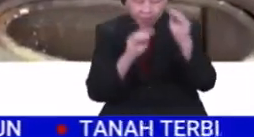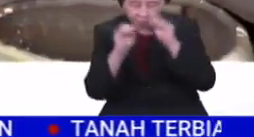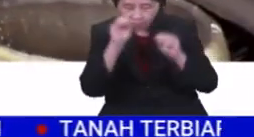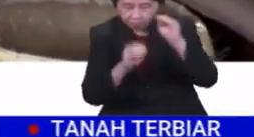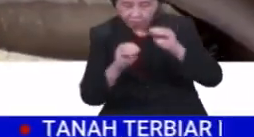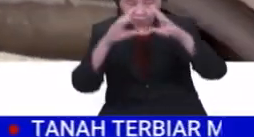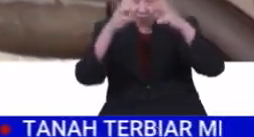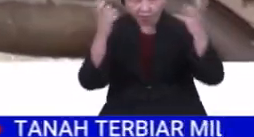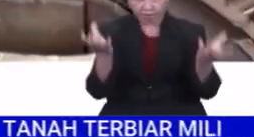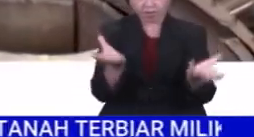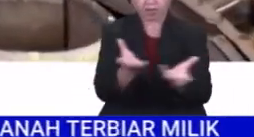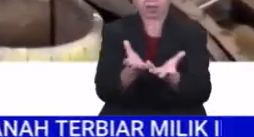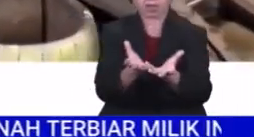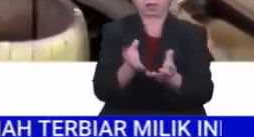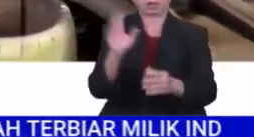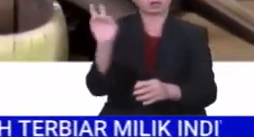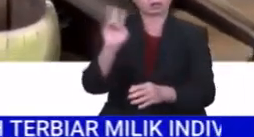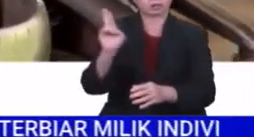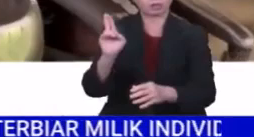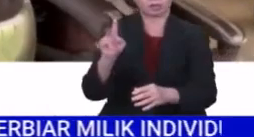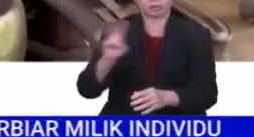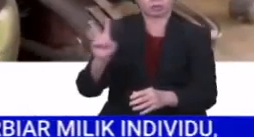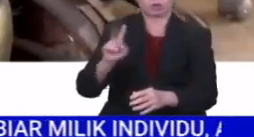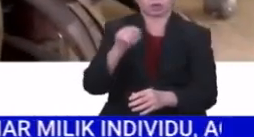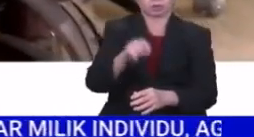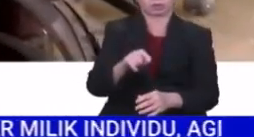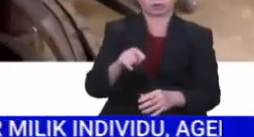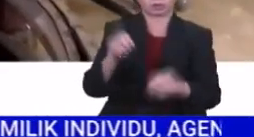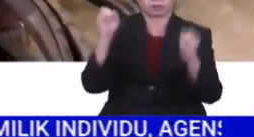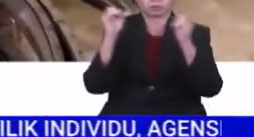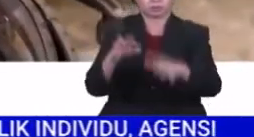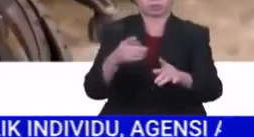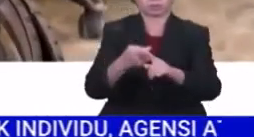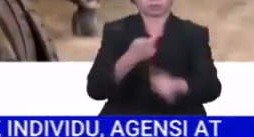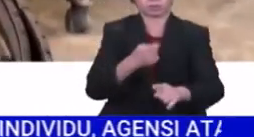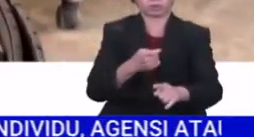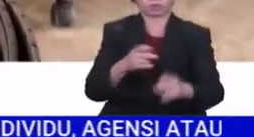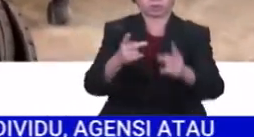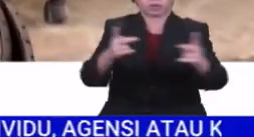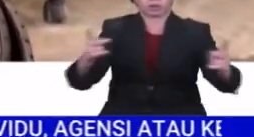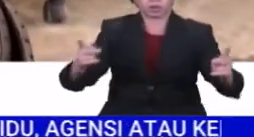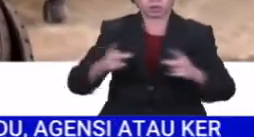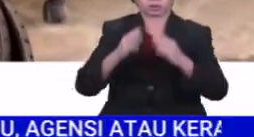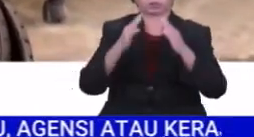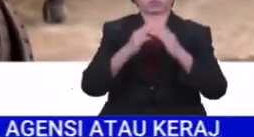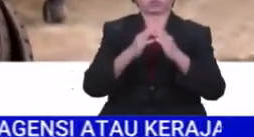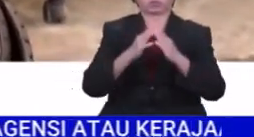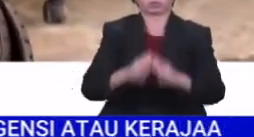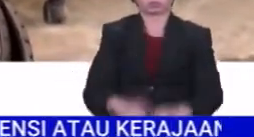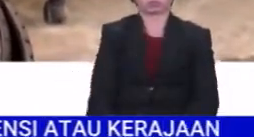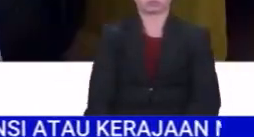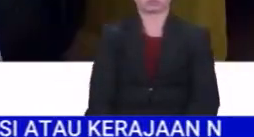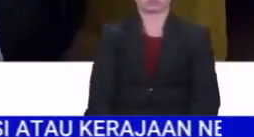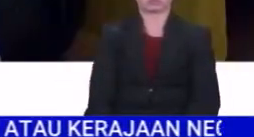atau pakai dia memperoleh bahan kebong itu dari ke data ya di kawasan perumahannya